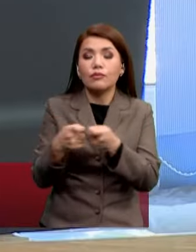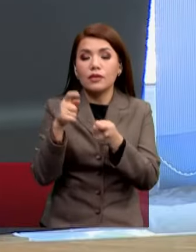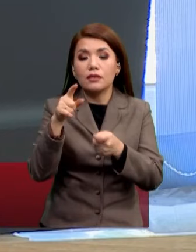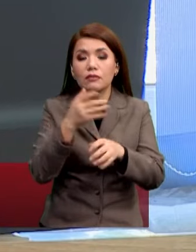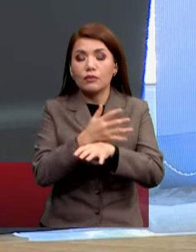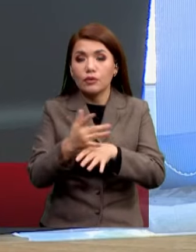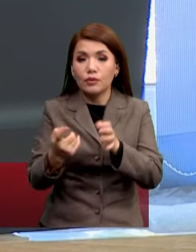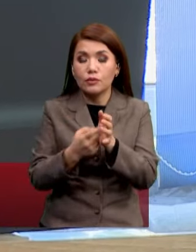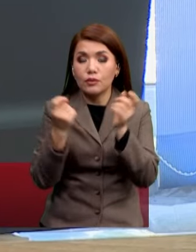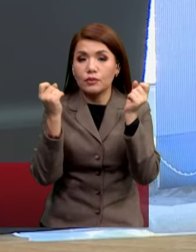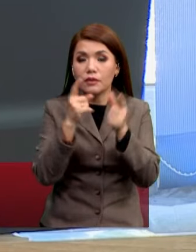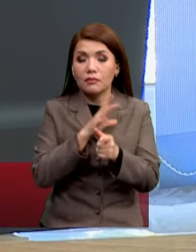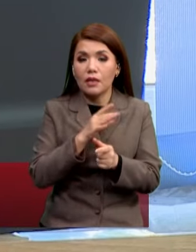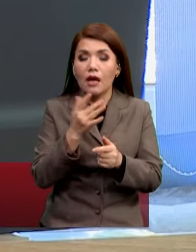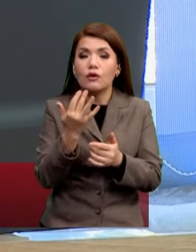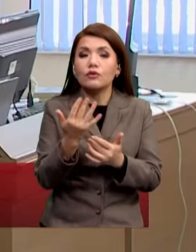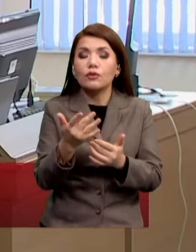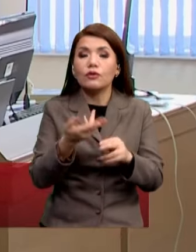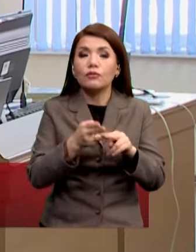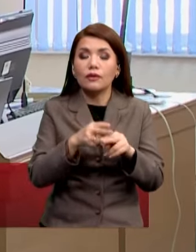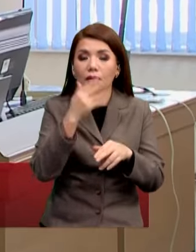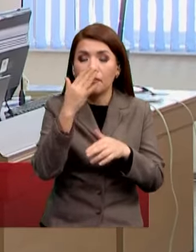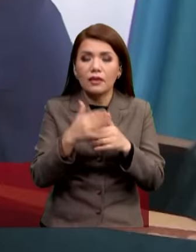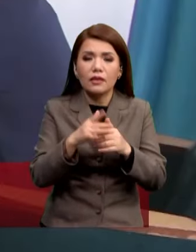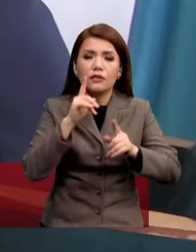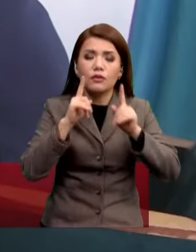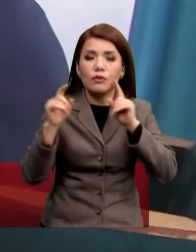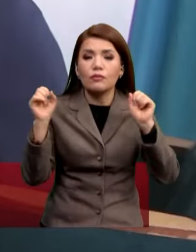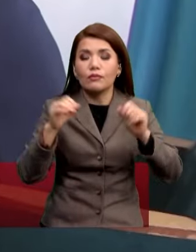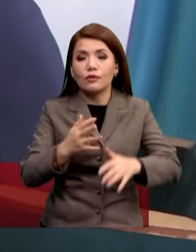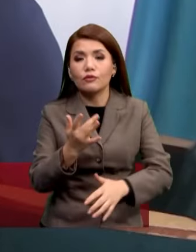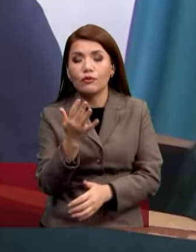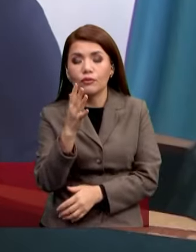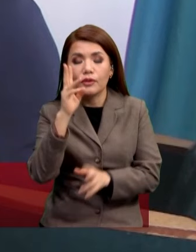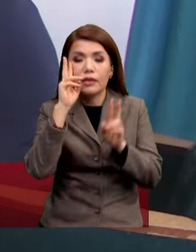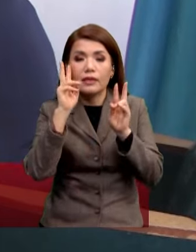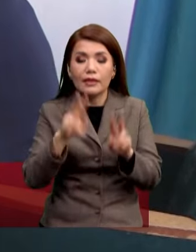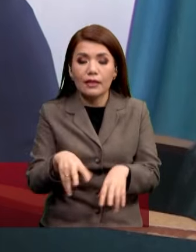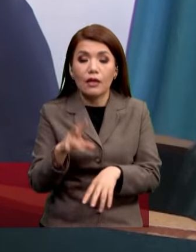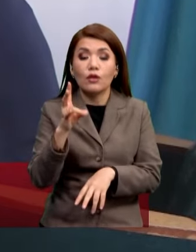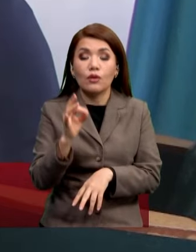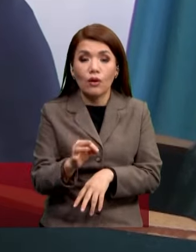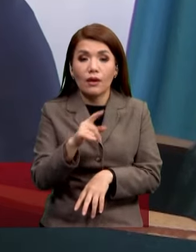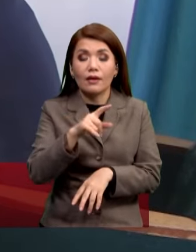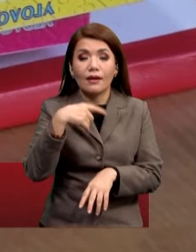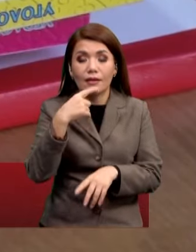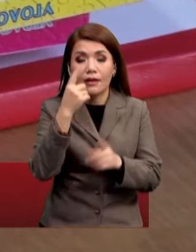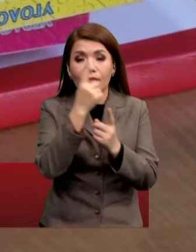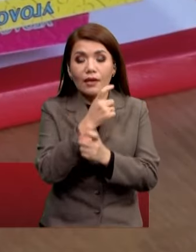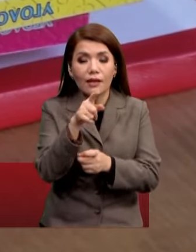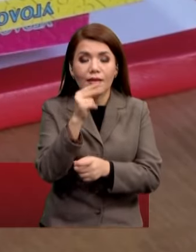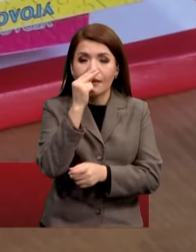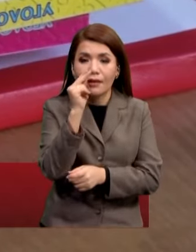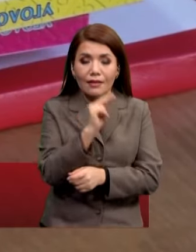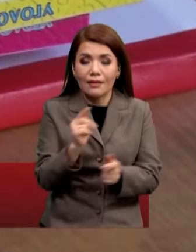ходе следствия. Пока неизвестно, сколько всего будет заседаний суда по данному делу, но подсудимые заявили, что вину не